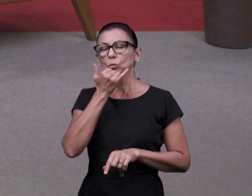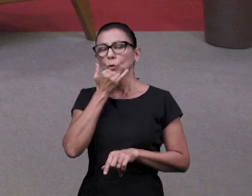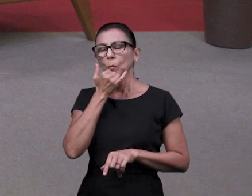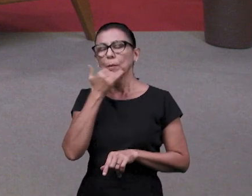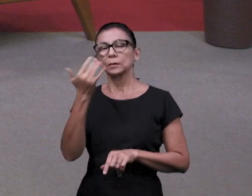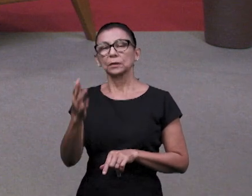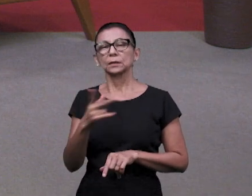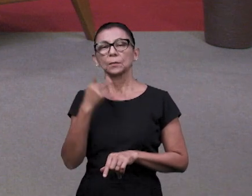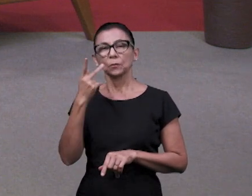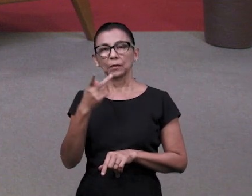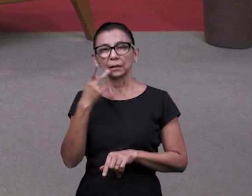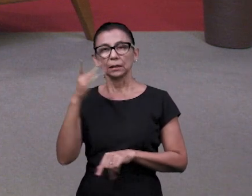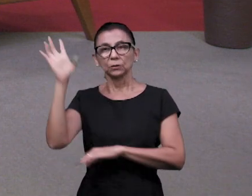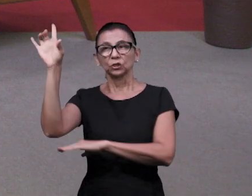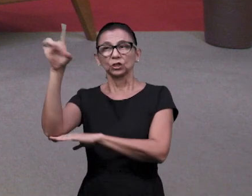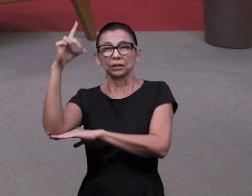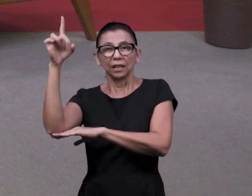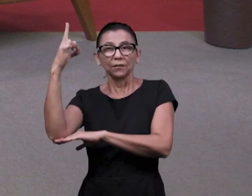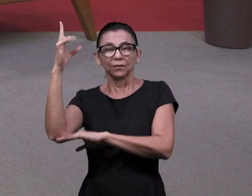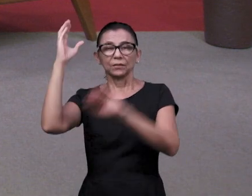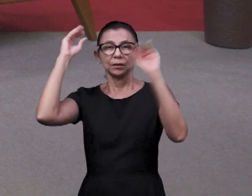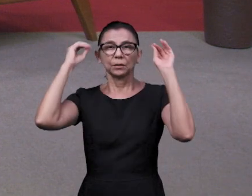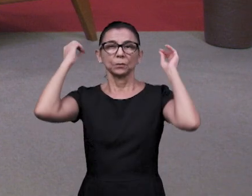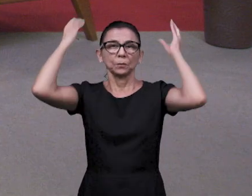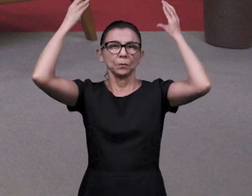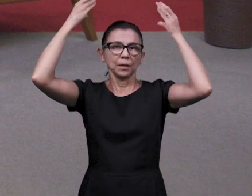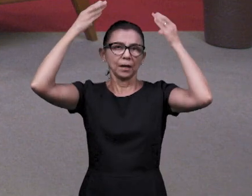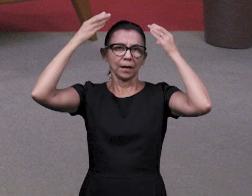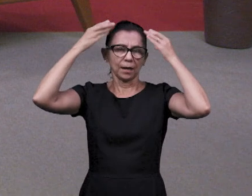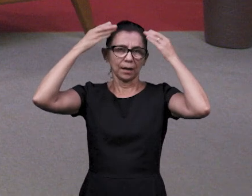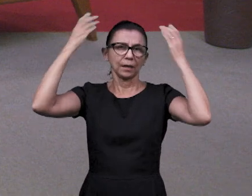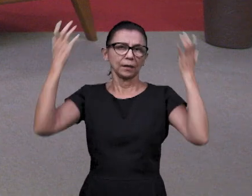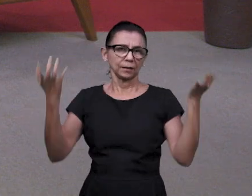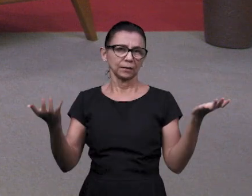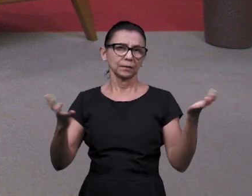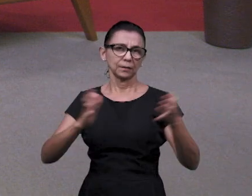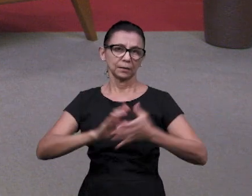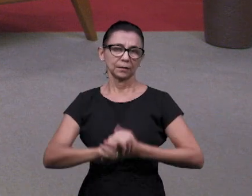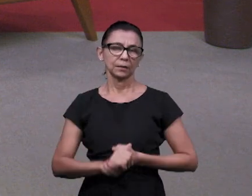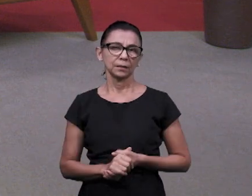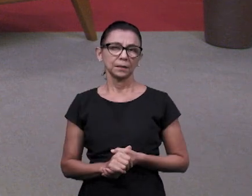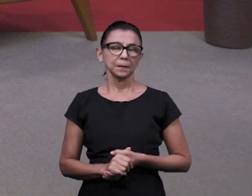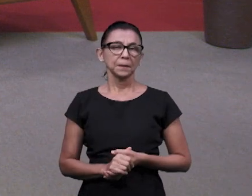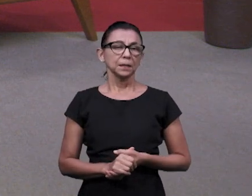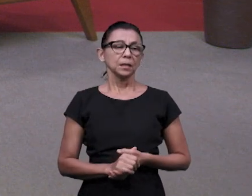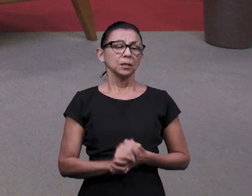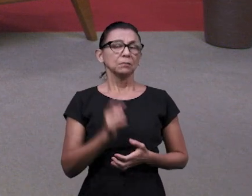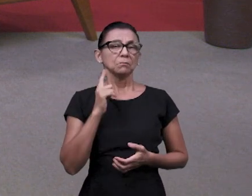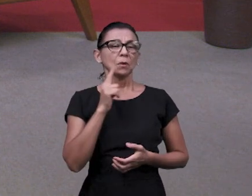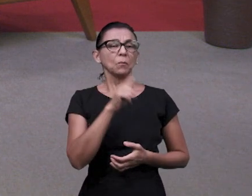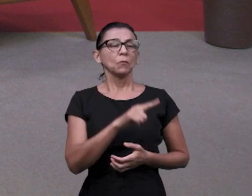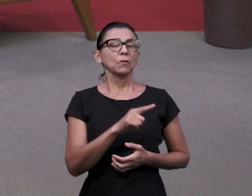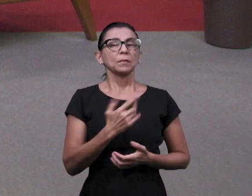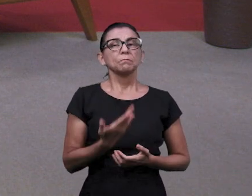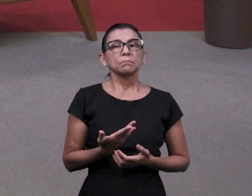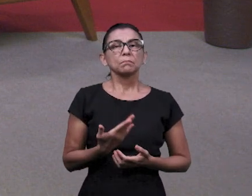Donc Abizag était présente dans ce moment de transition. Il y a une application prophétique pour cela, n'est-ce pas? Oui, parce que à